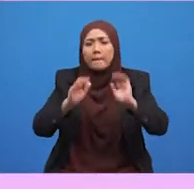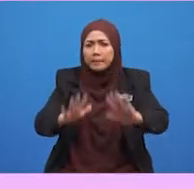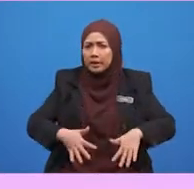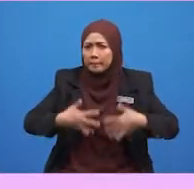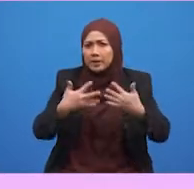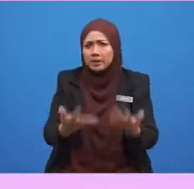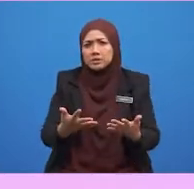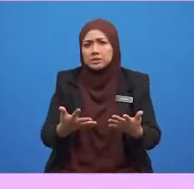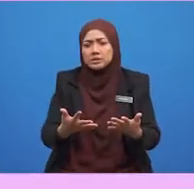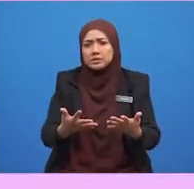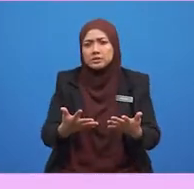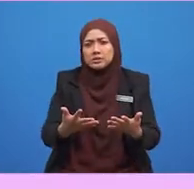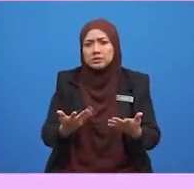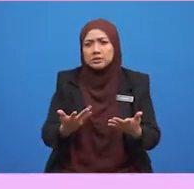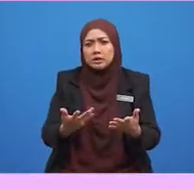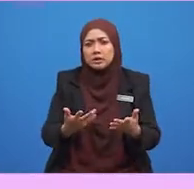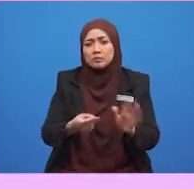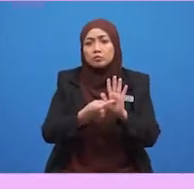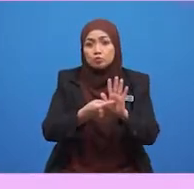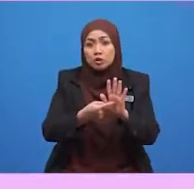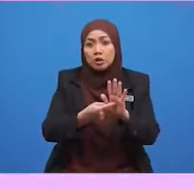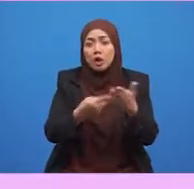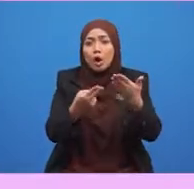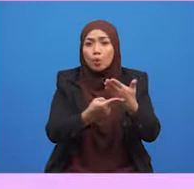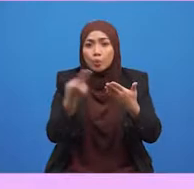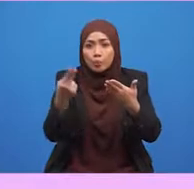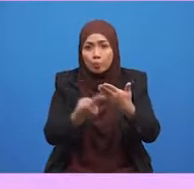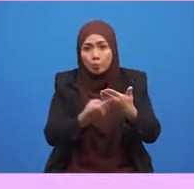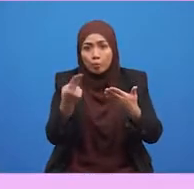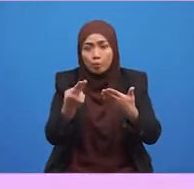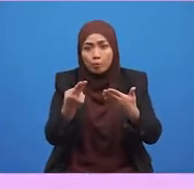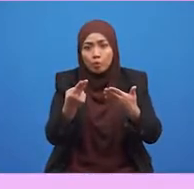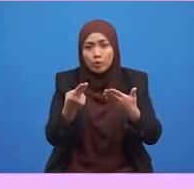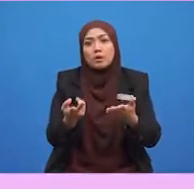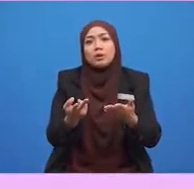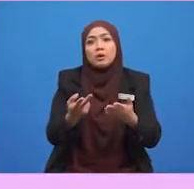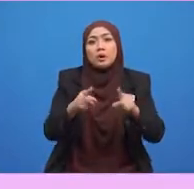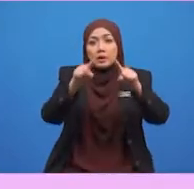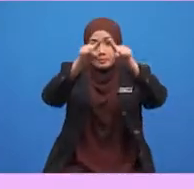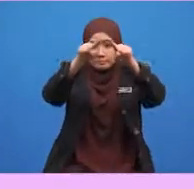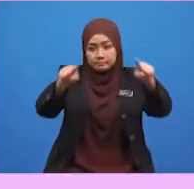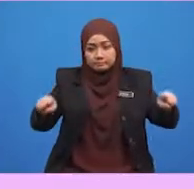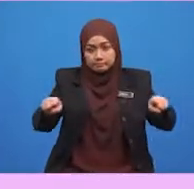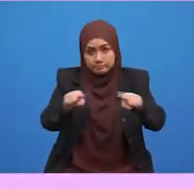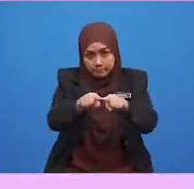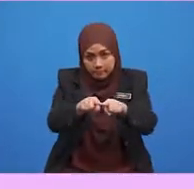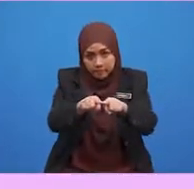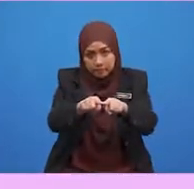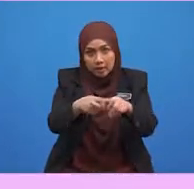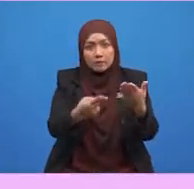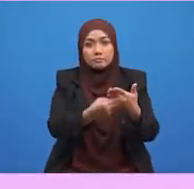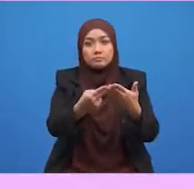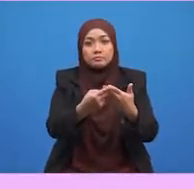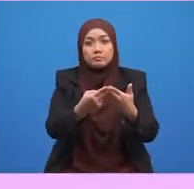bagaimana menerbitkan rumus luas segitiga, rumus segi empat selari,